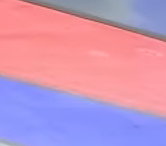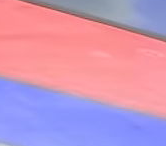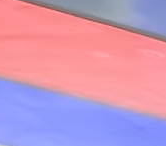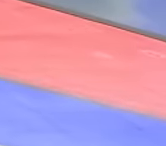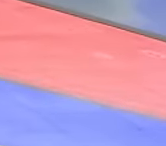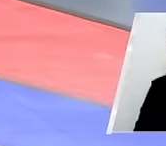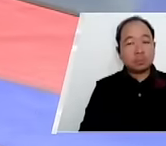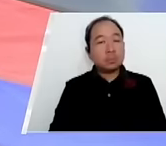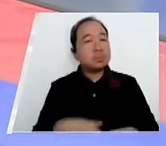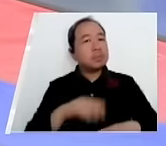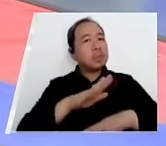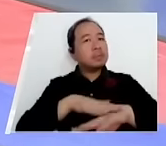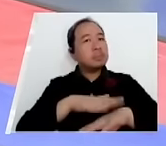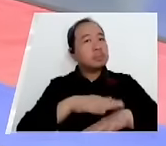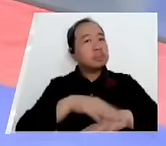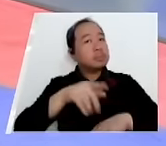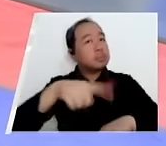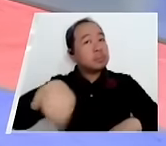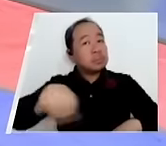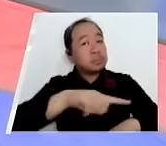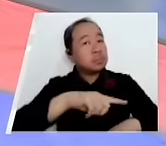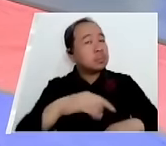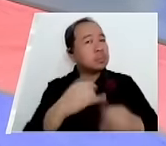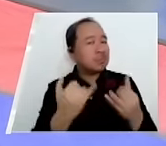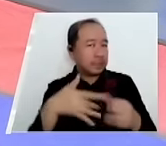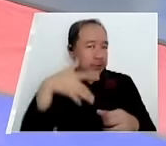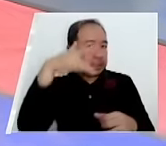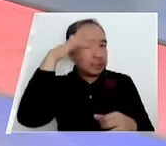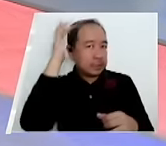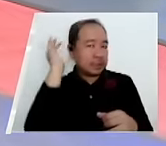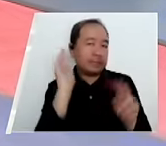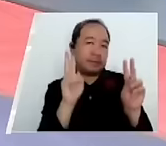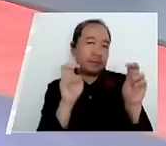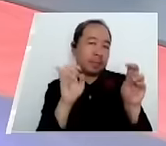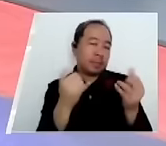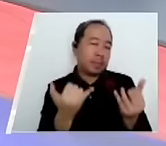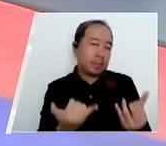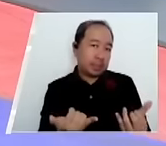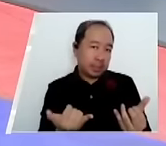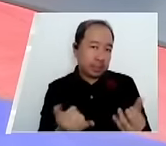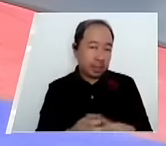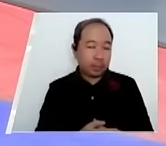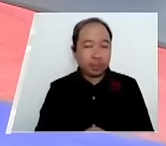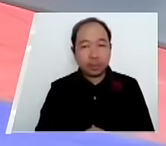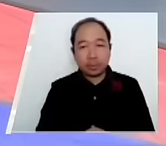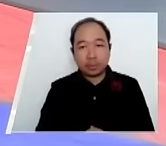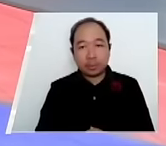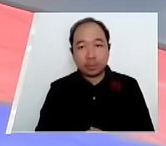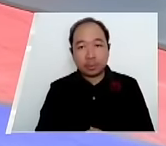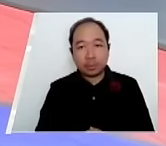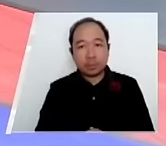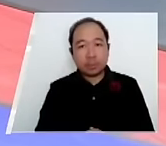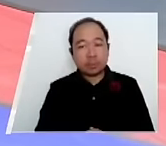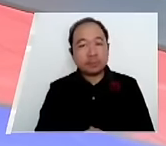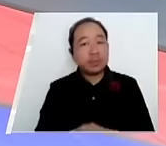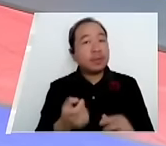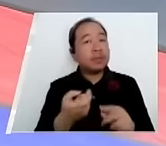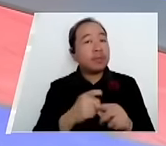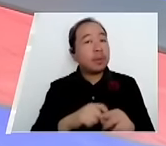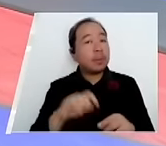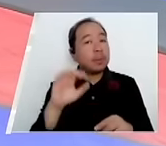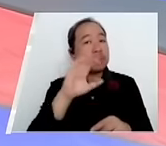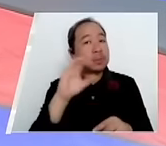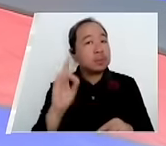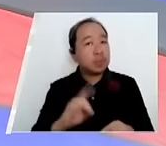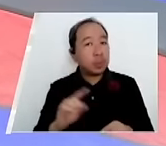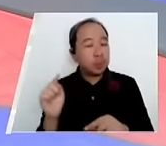Babala po mga kapuso, sensitibo ang paksa na aming itatampok. Mula Cagayan, lumuwas pa Maynila ang